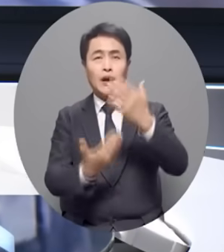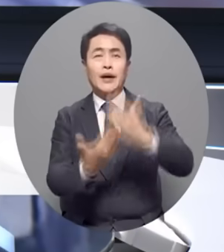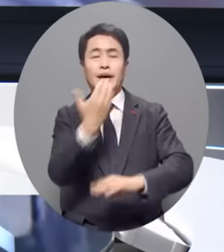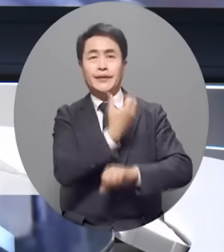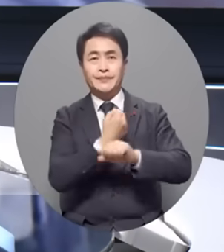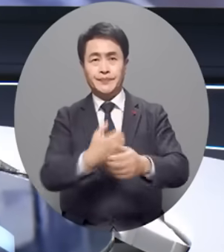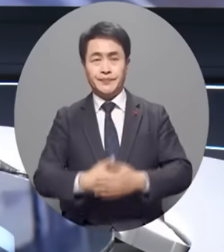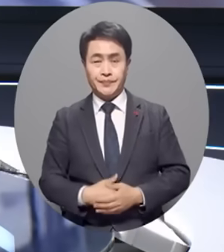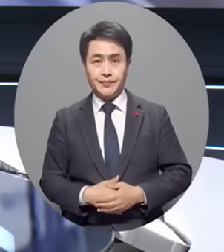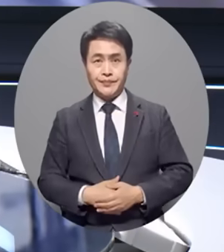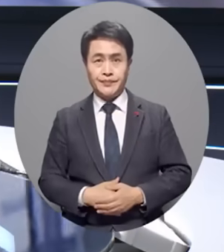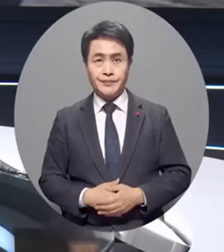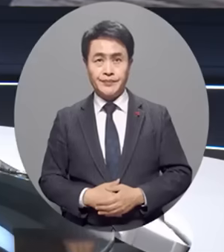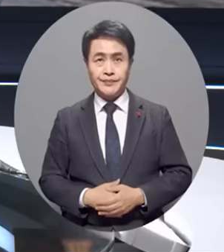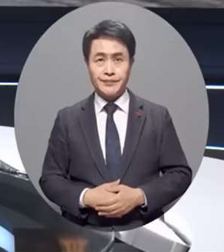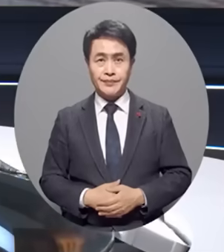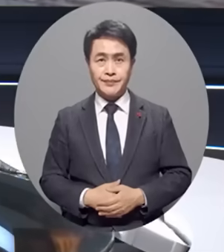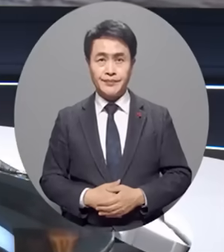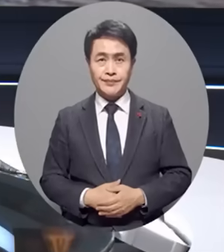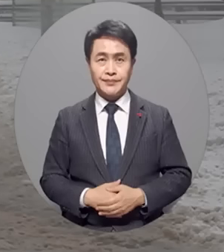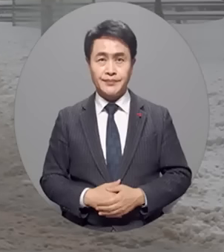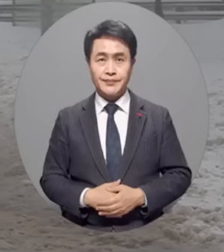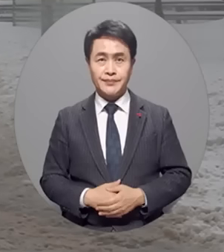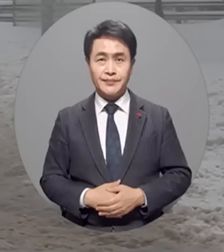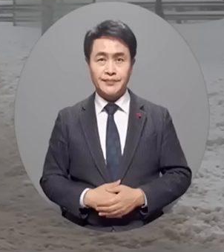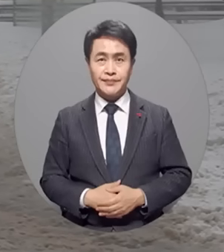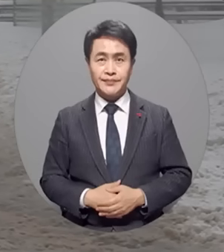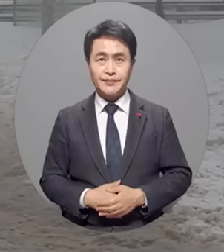발생했습니다. 홍한표 기자입니다.